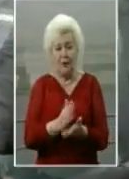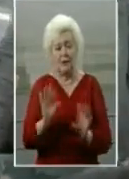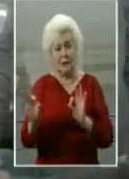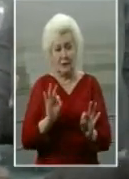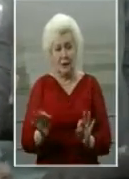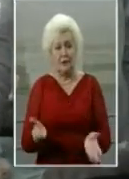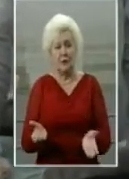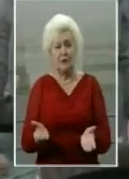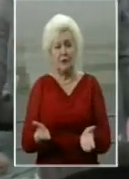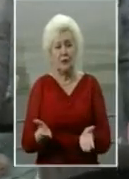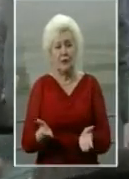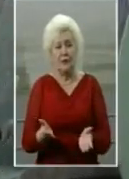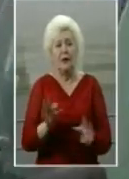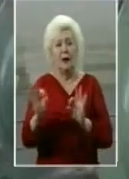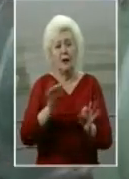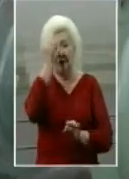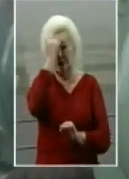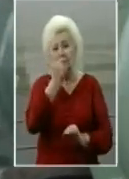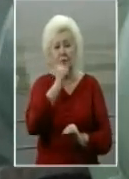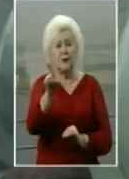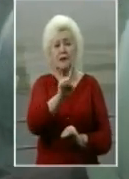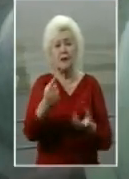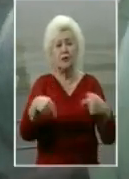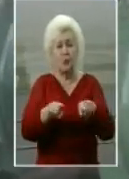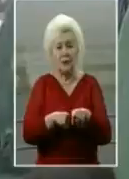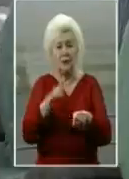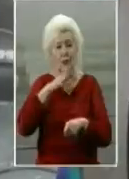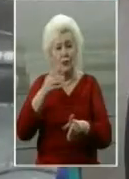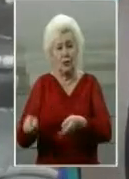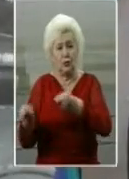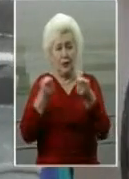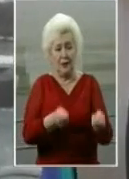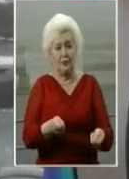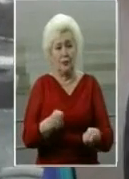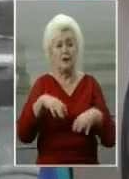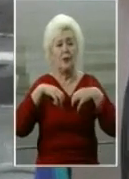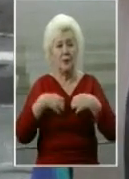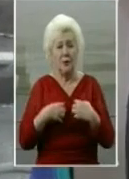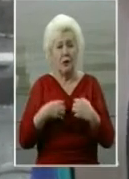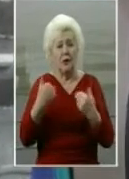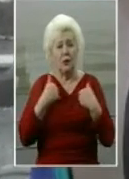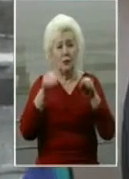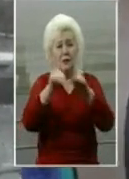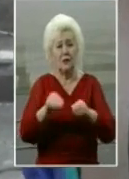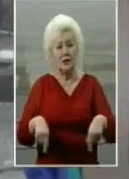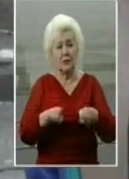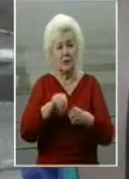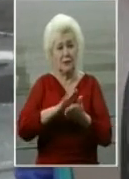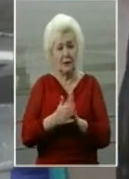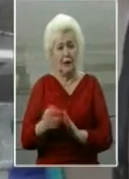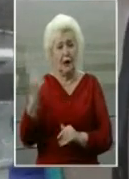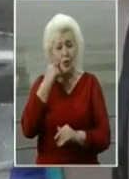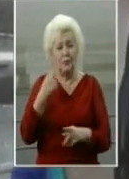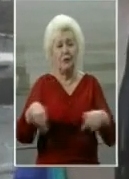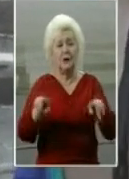звісно. Конечно, спасибо все, що хоч таку воду привозять. Печально, що в нас сложилась така ситуація. Прикро, що